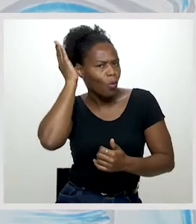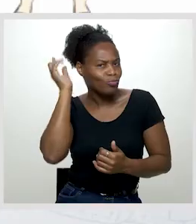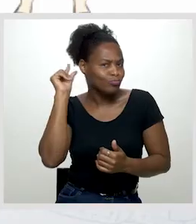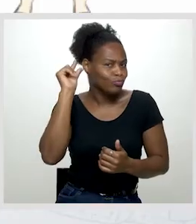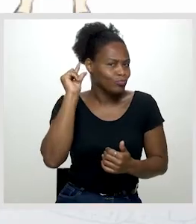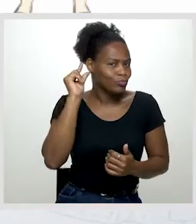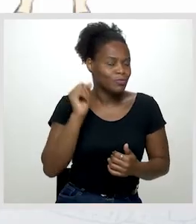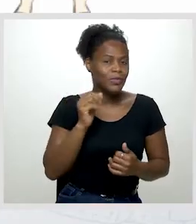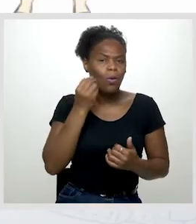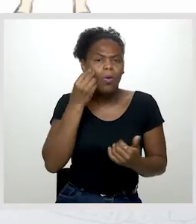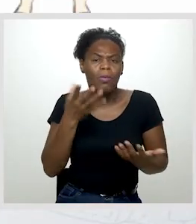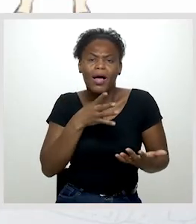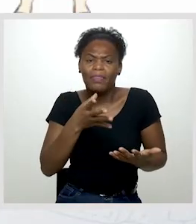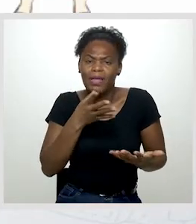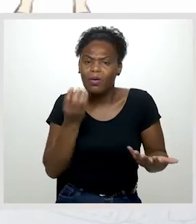comment on peut dire